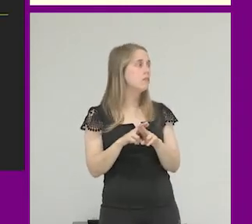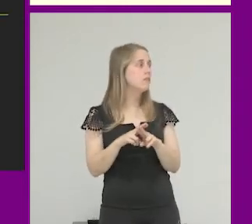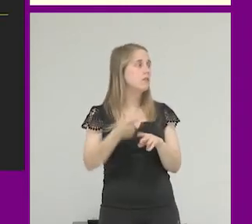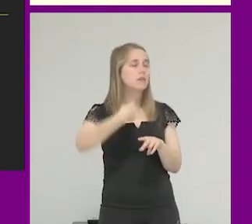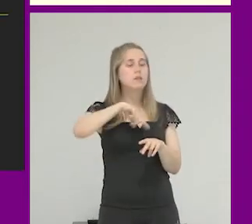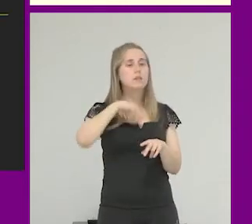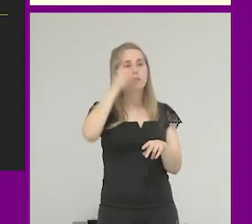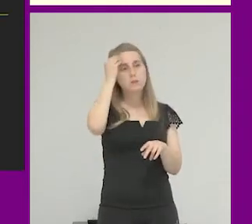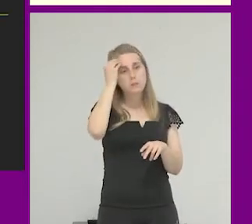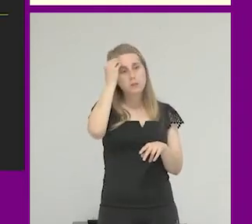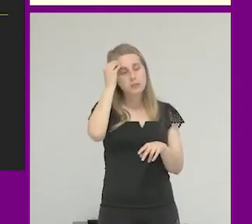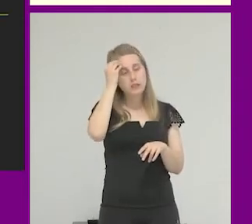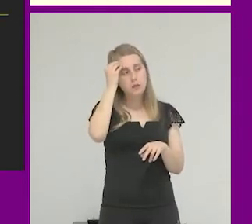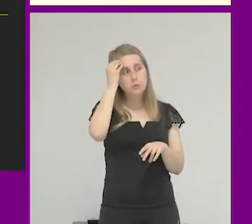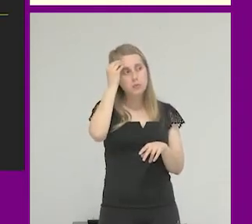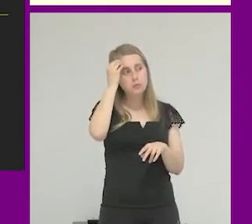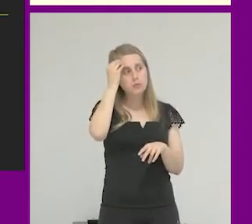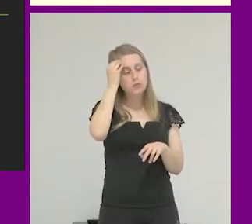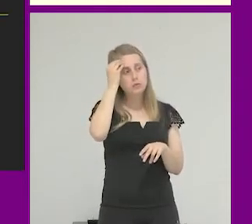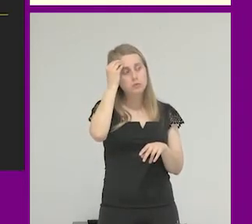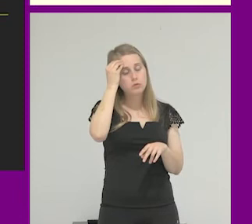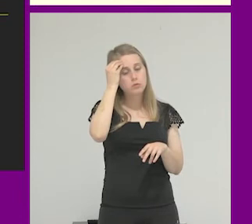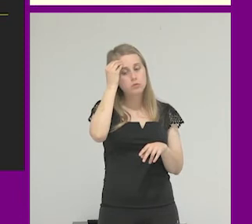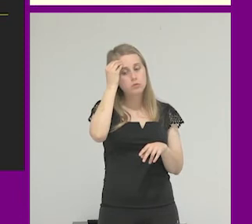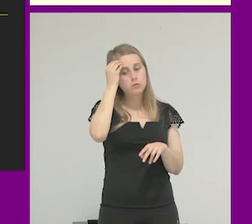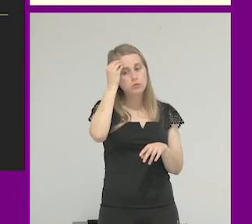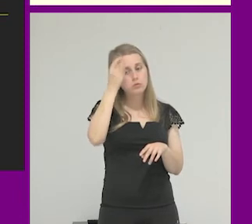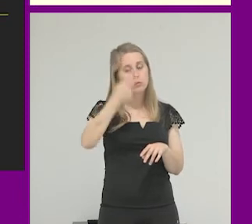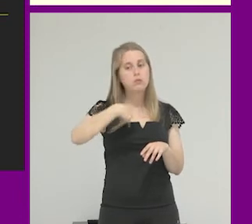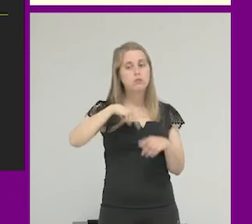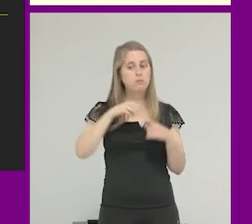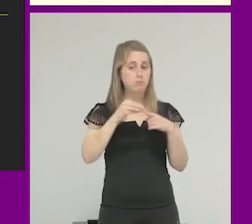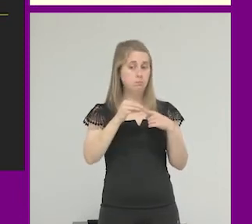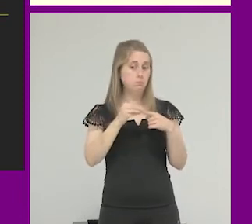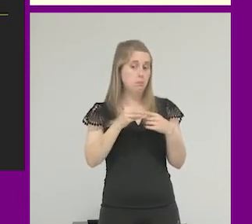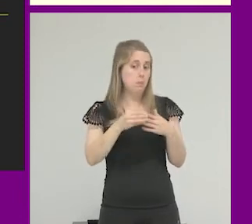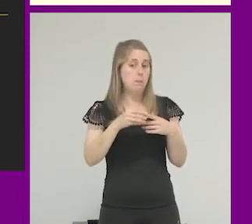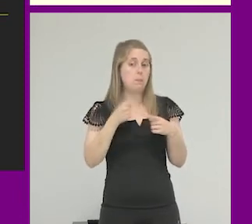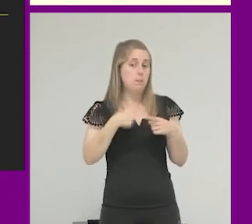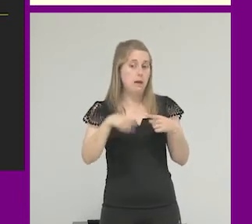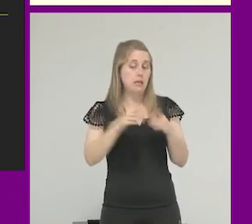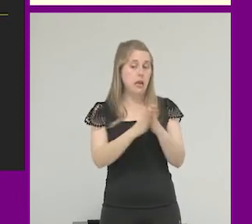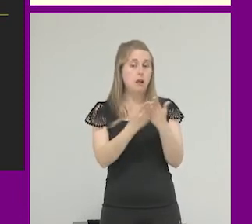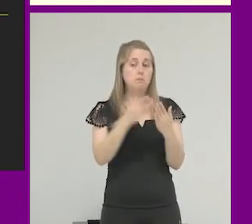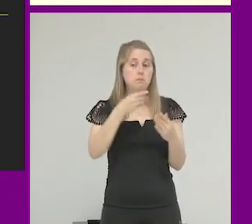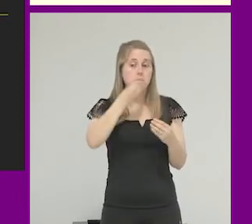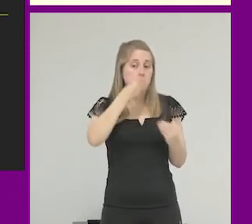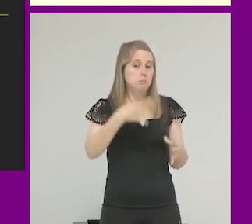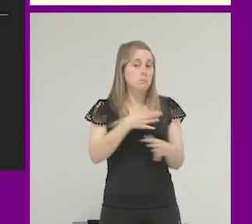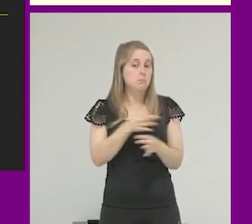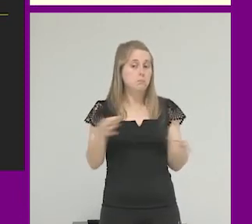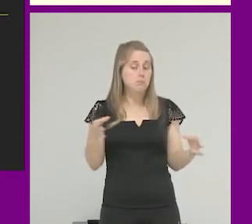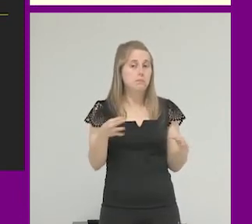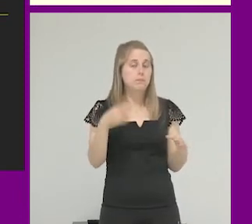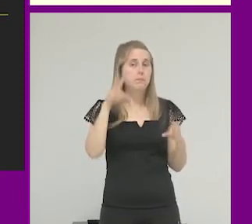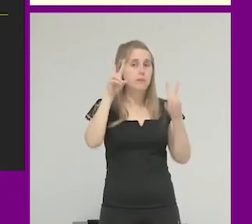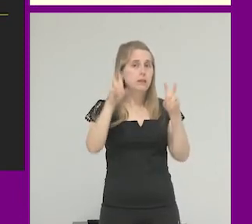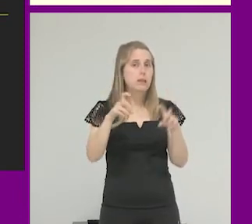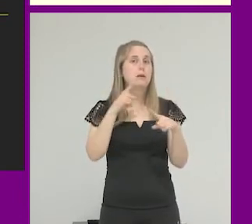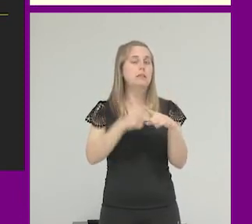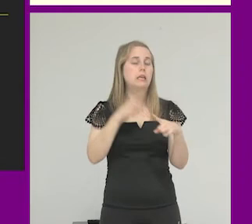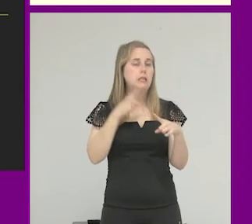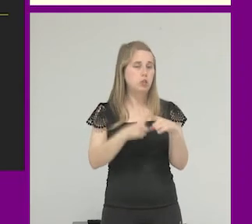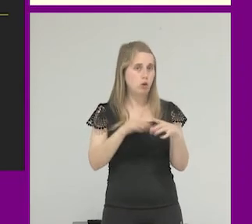uste dugulako dela, bueno, sortu dugun tresna, bai, ikusteko, egokia dela ikusteko sexu